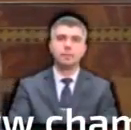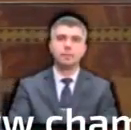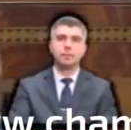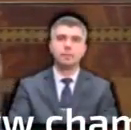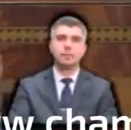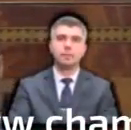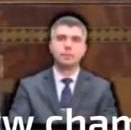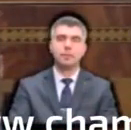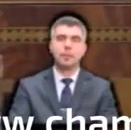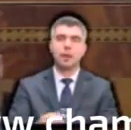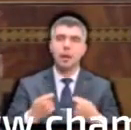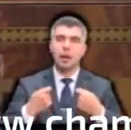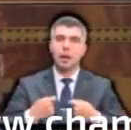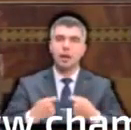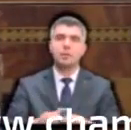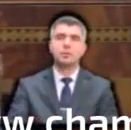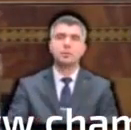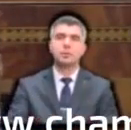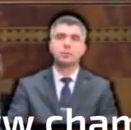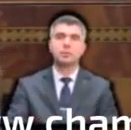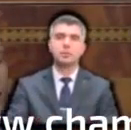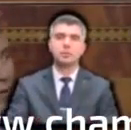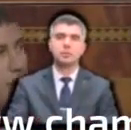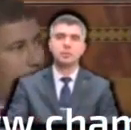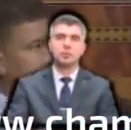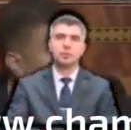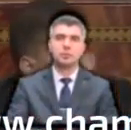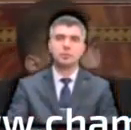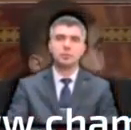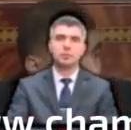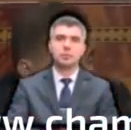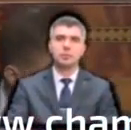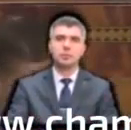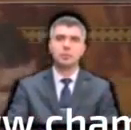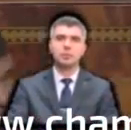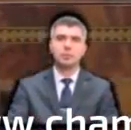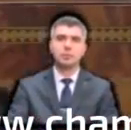سيد الرئيس المحترم، إلى سمحتي سيد نائب قرب الميكرو بشي.